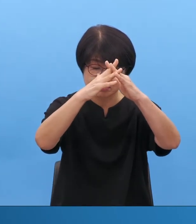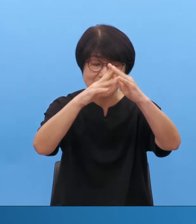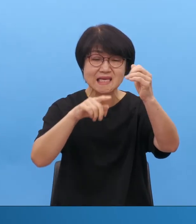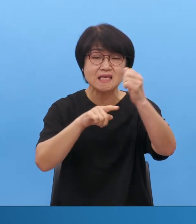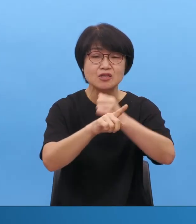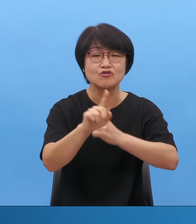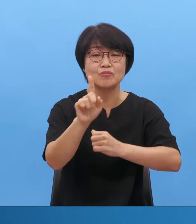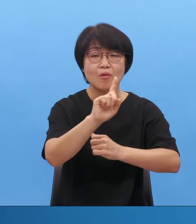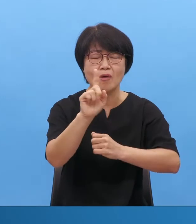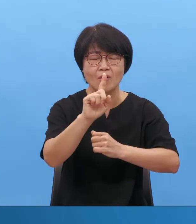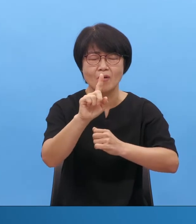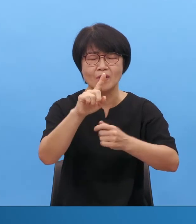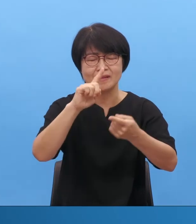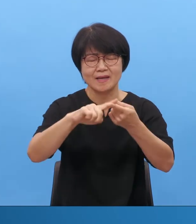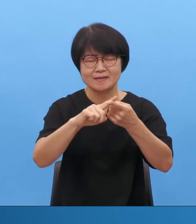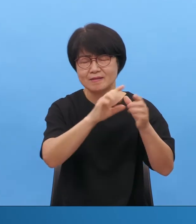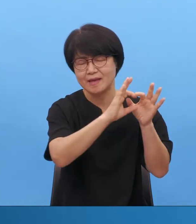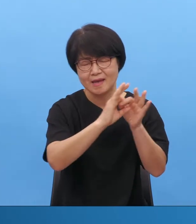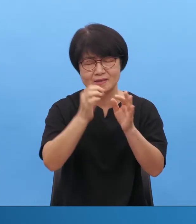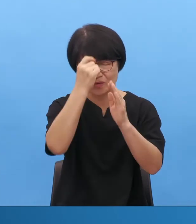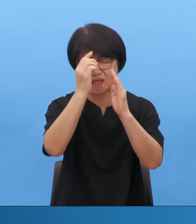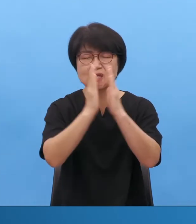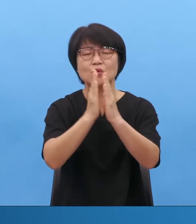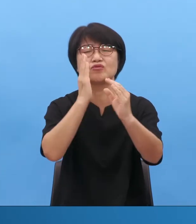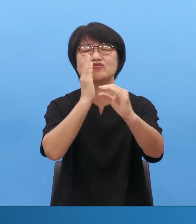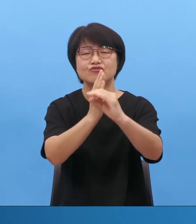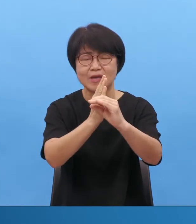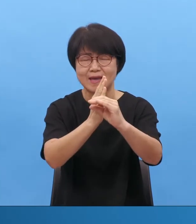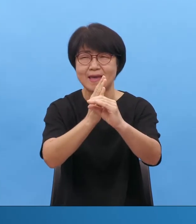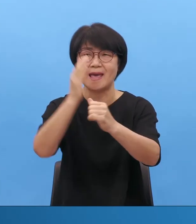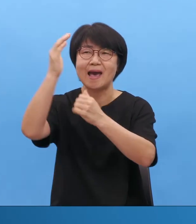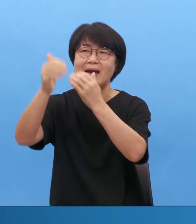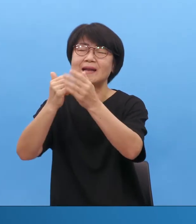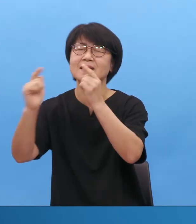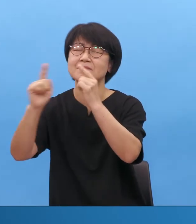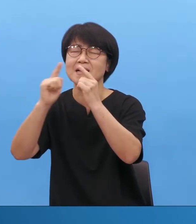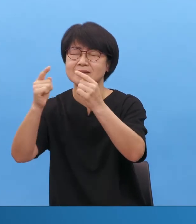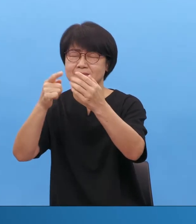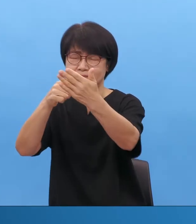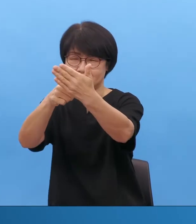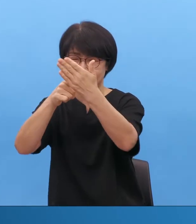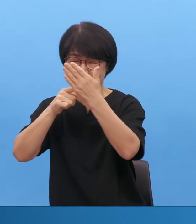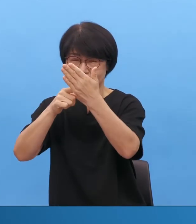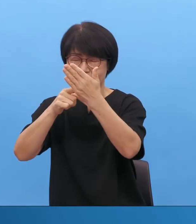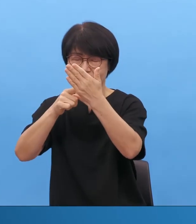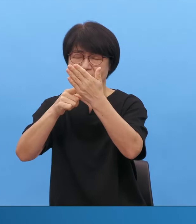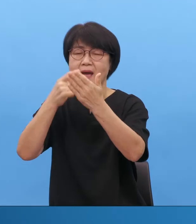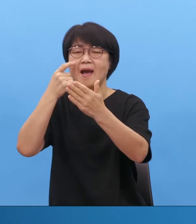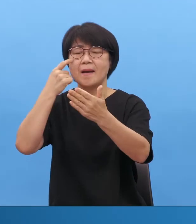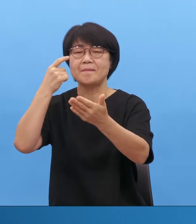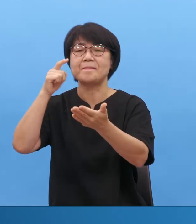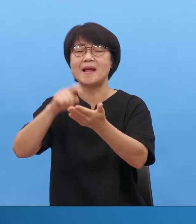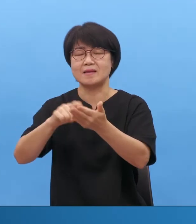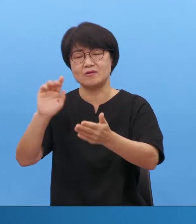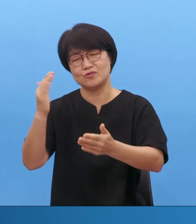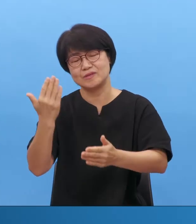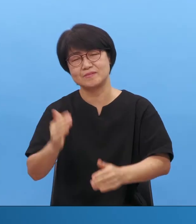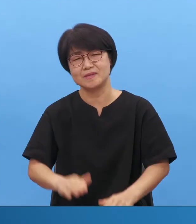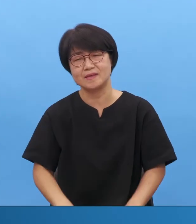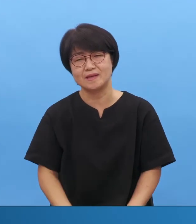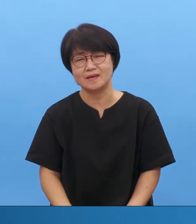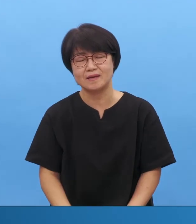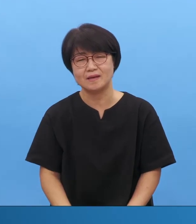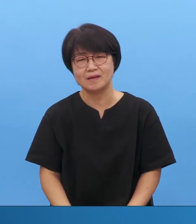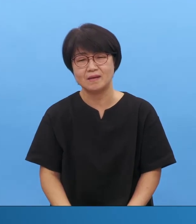church constructions, God allowed me to see this inside of the Bible, the reasons why we need to 우리 do 교회는 it. 어떤 성전을 지어야 되지? What kind of church must we 이걸 내가 construct? 계속